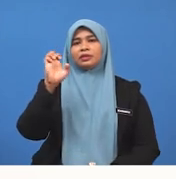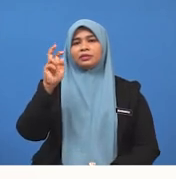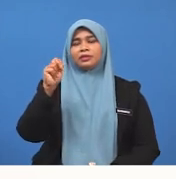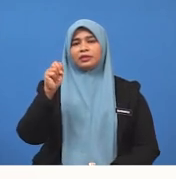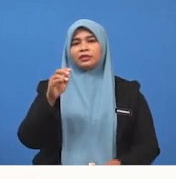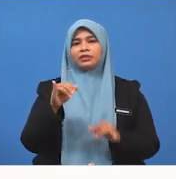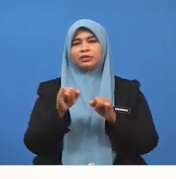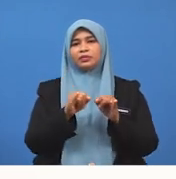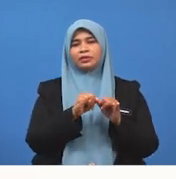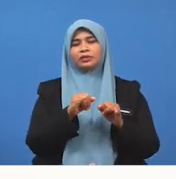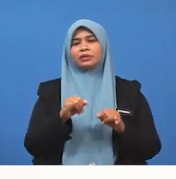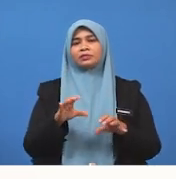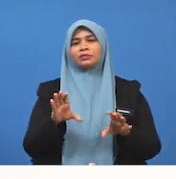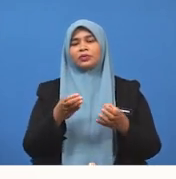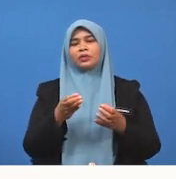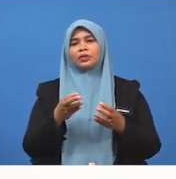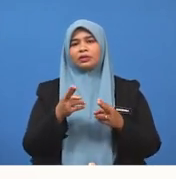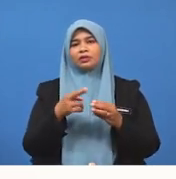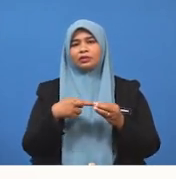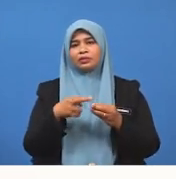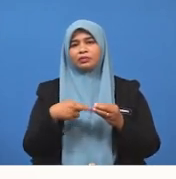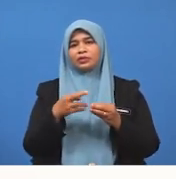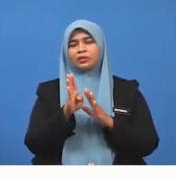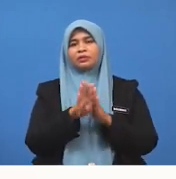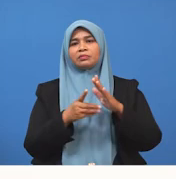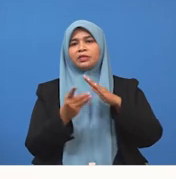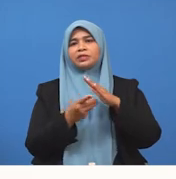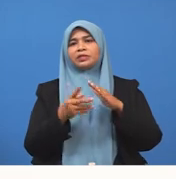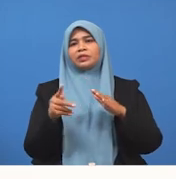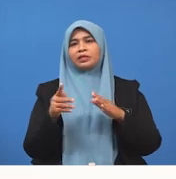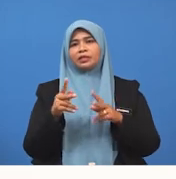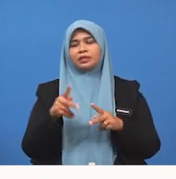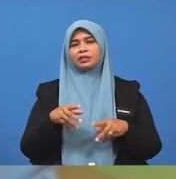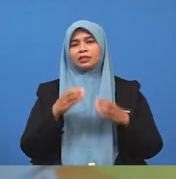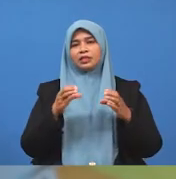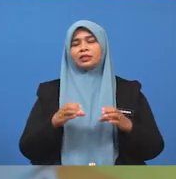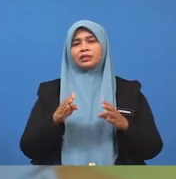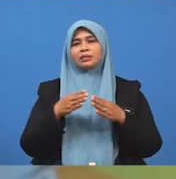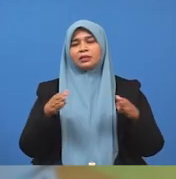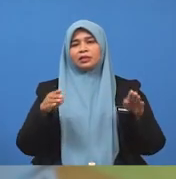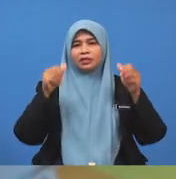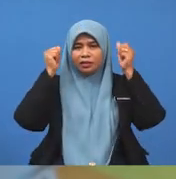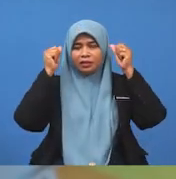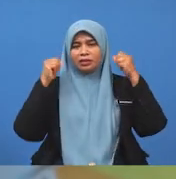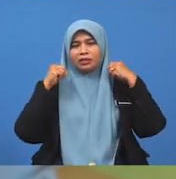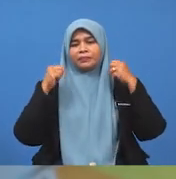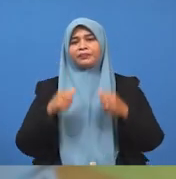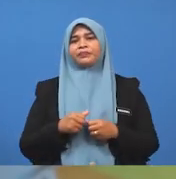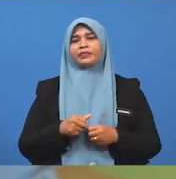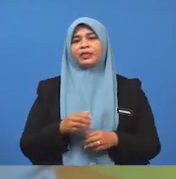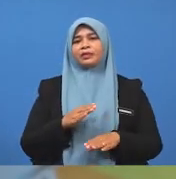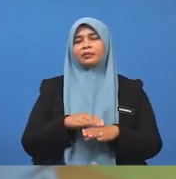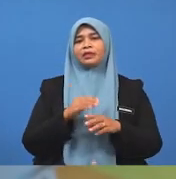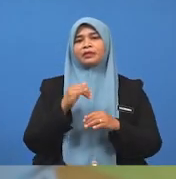atau rumusan berdasarkan kaidah bahasa Arab untuk makluman murid-murid pada